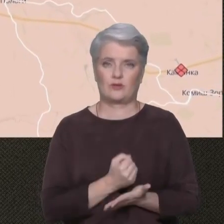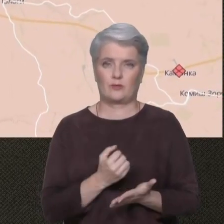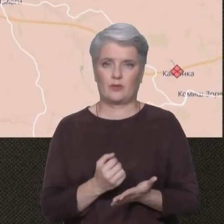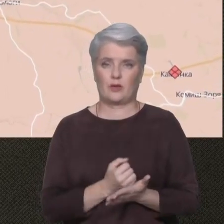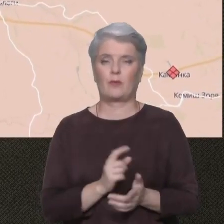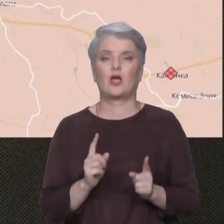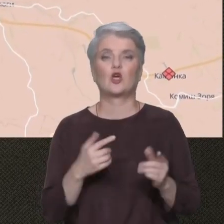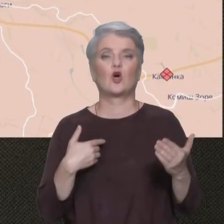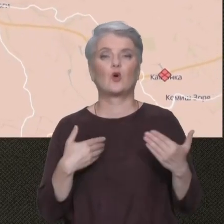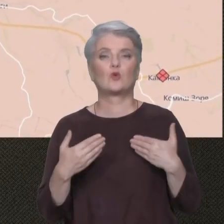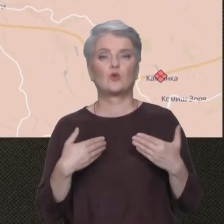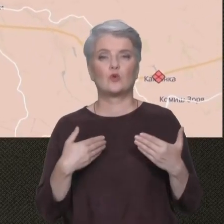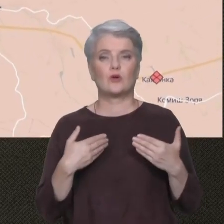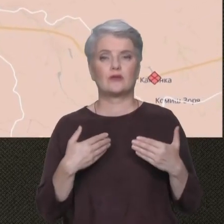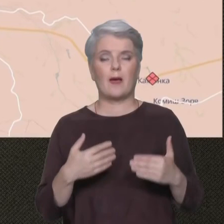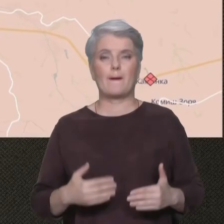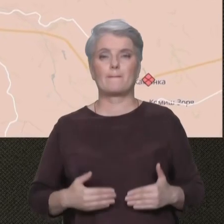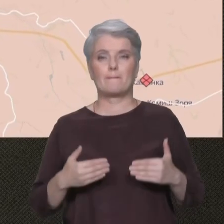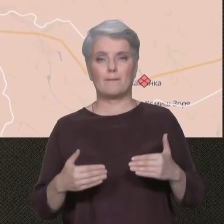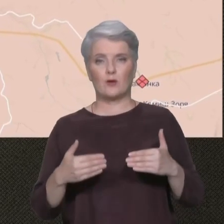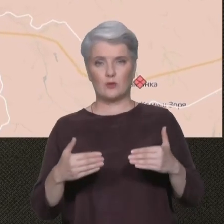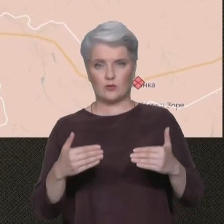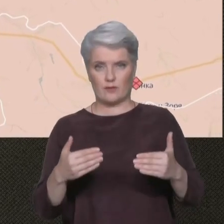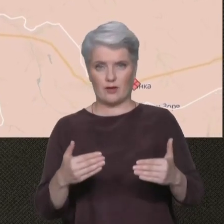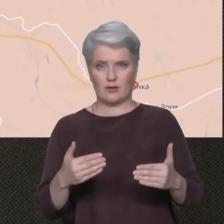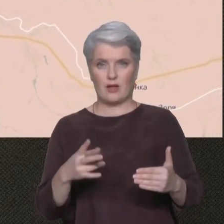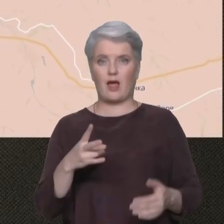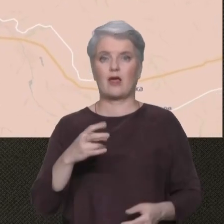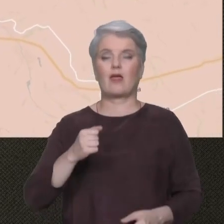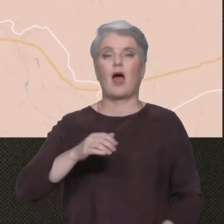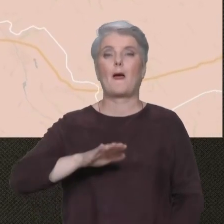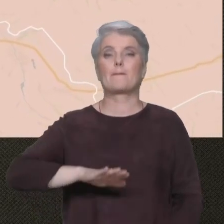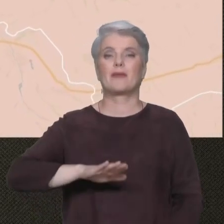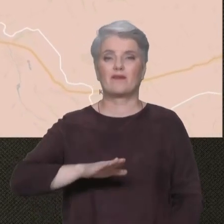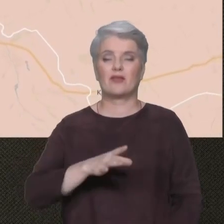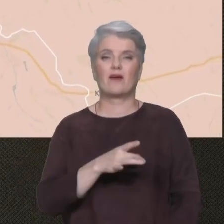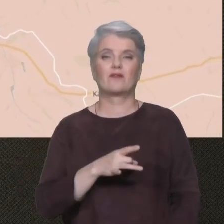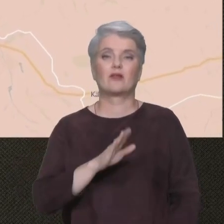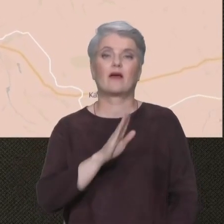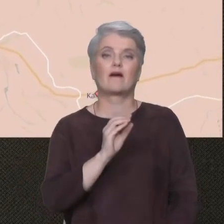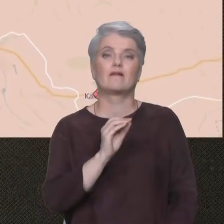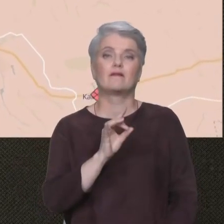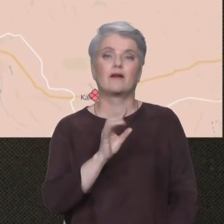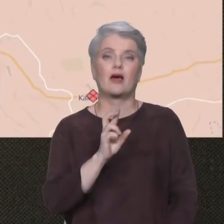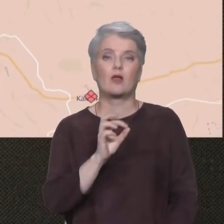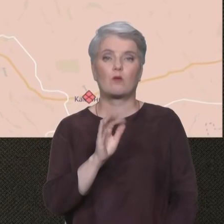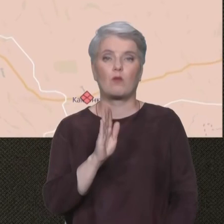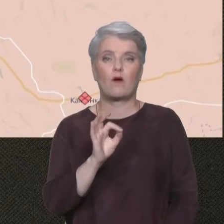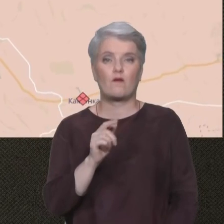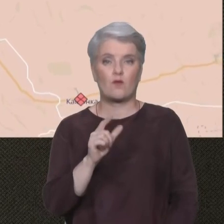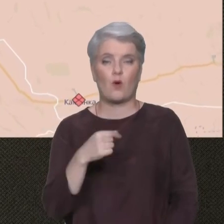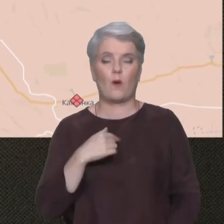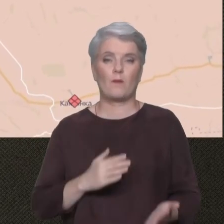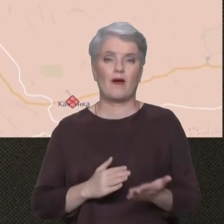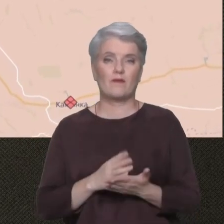Що стосується, власне, просування нашого, якщо говорити на півдні, то в районі Вербового ми фактично виходимо вже на основну